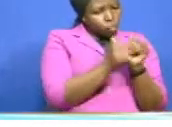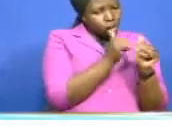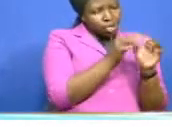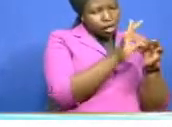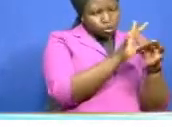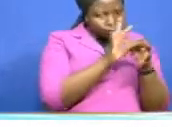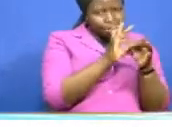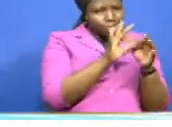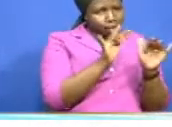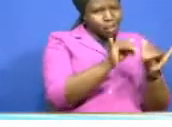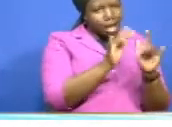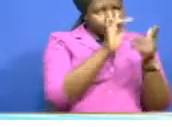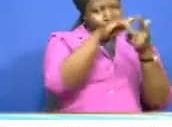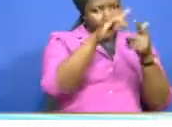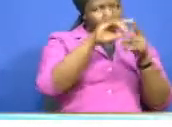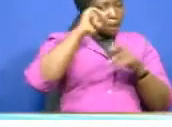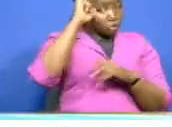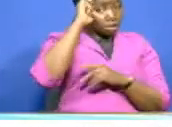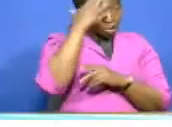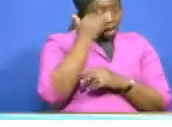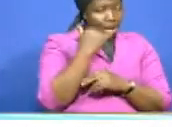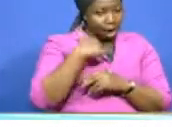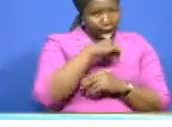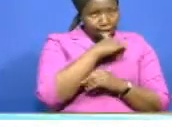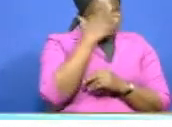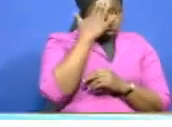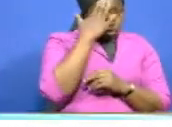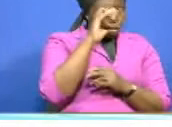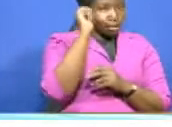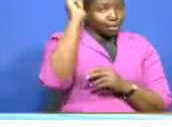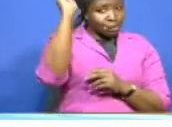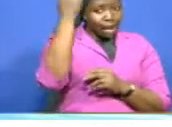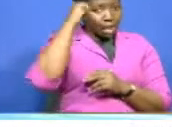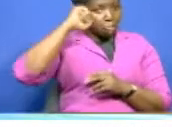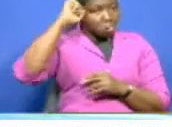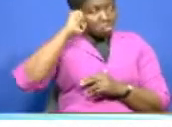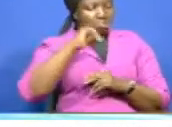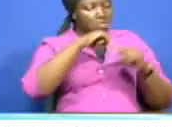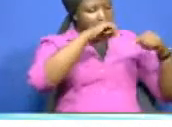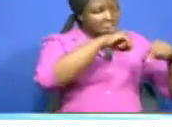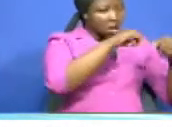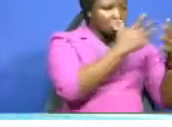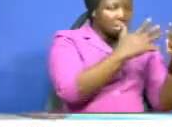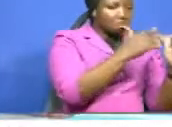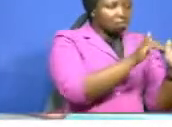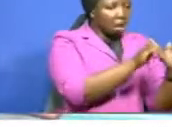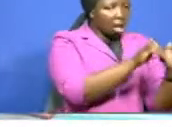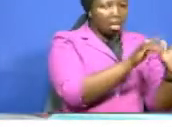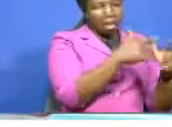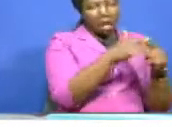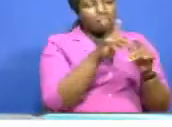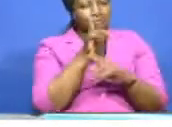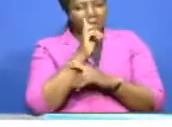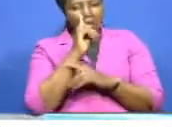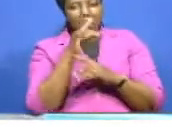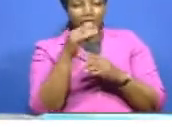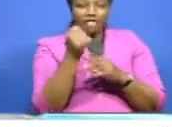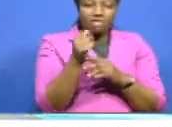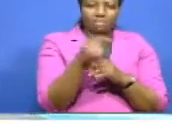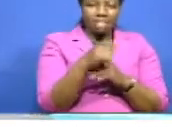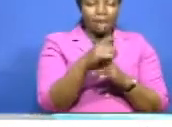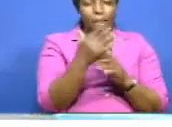uchaguzi. Manake siasa za Kenya tunavyofahamu ni kwamba leo hii mambo yanaweza kuwa hivi, kisha siku ama miezi michache kabla